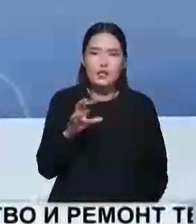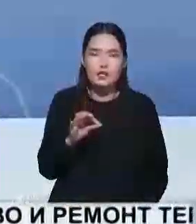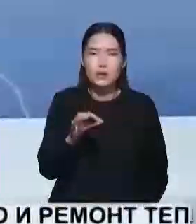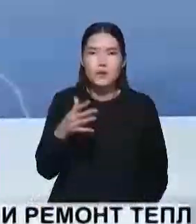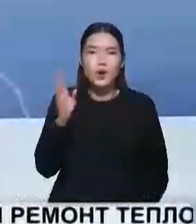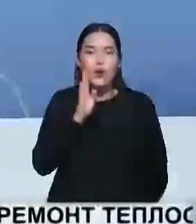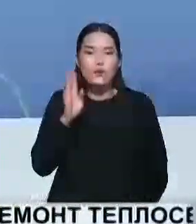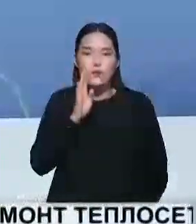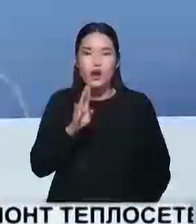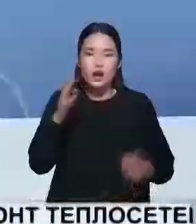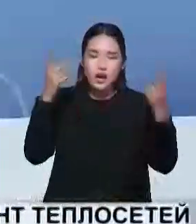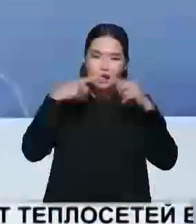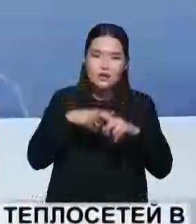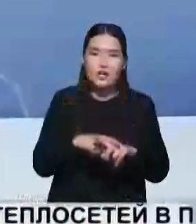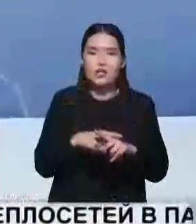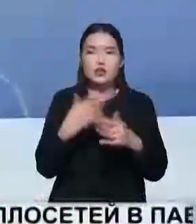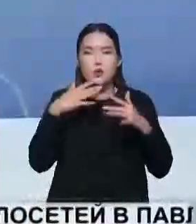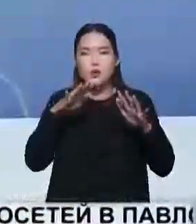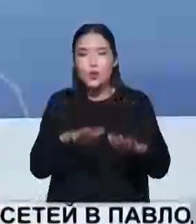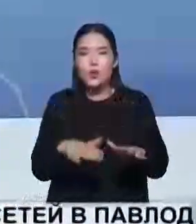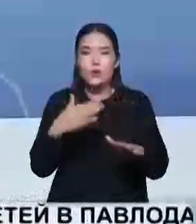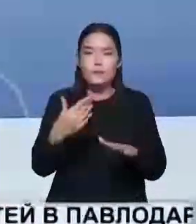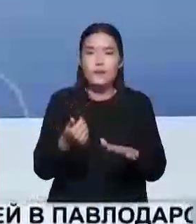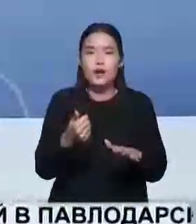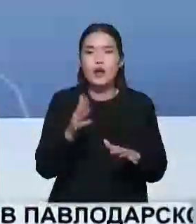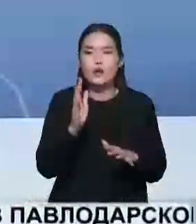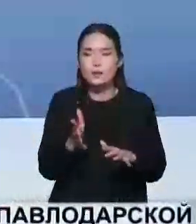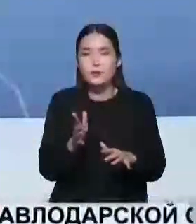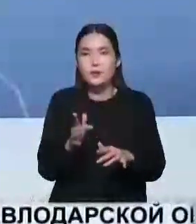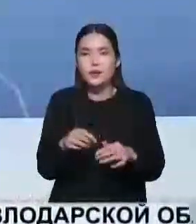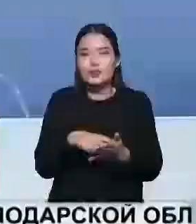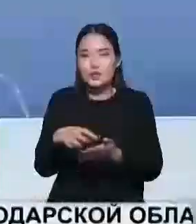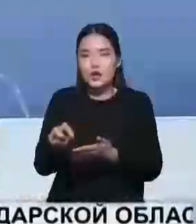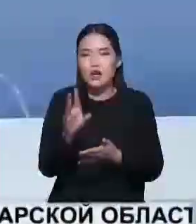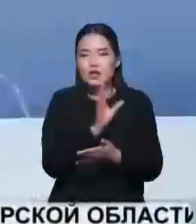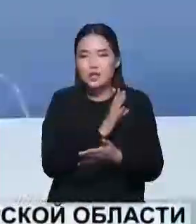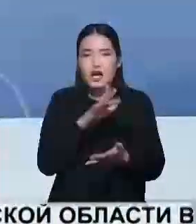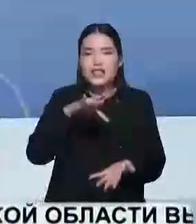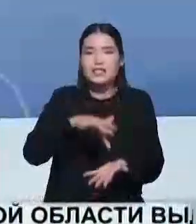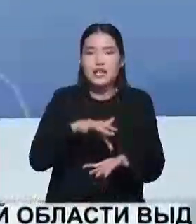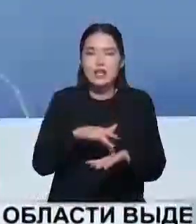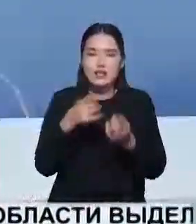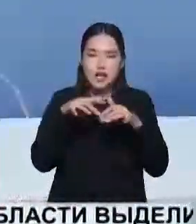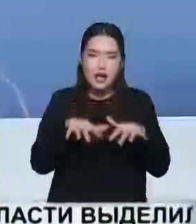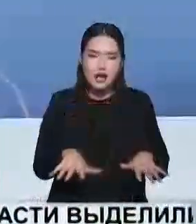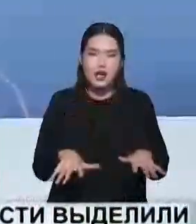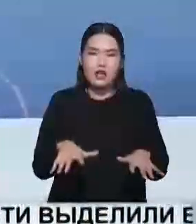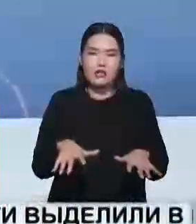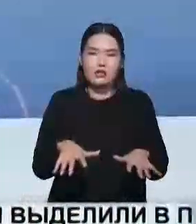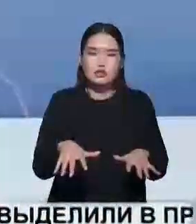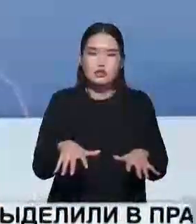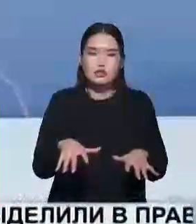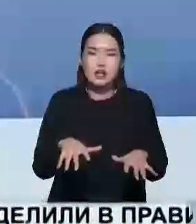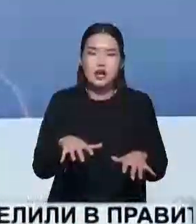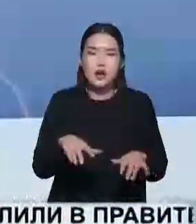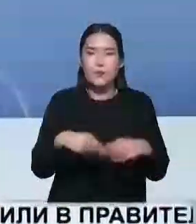в 2020-х, 2021-х там, годах были выданы тех условия о том, что вы с центральной этого